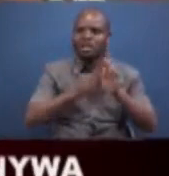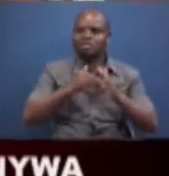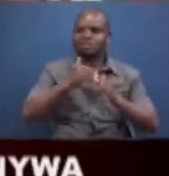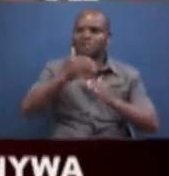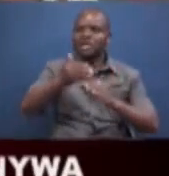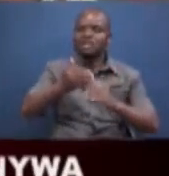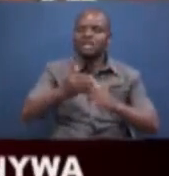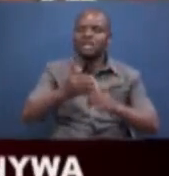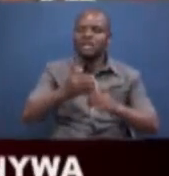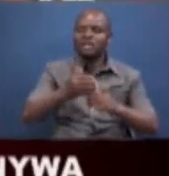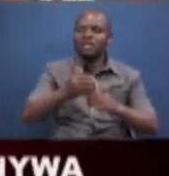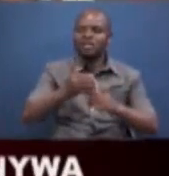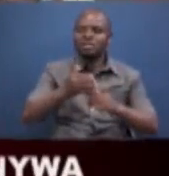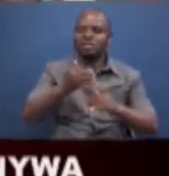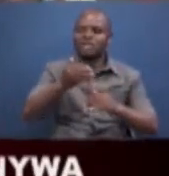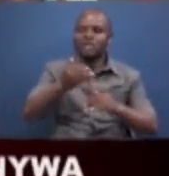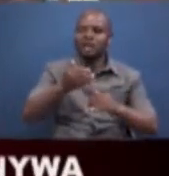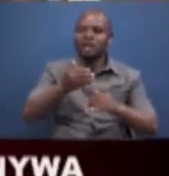ya kivuko